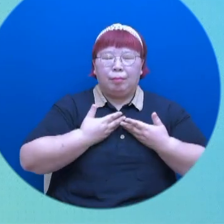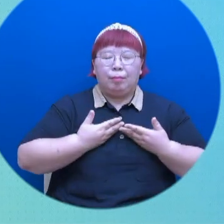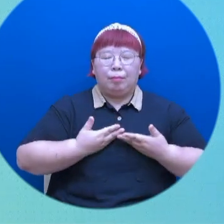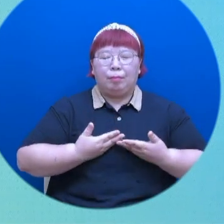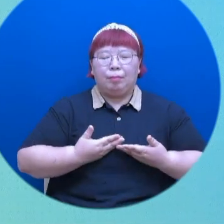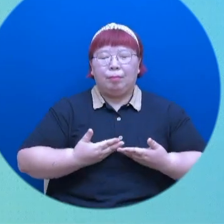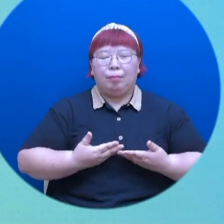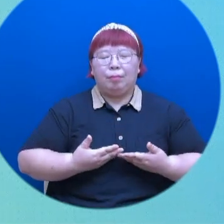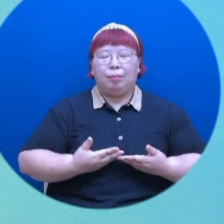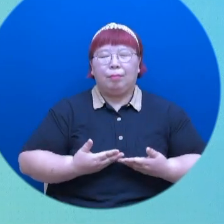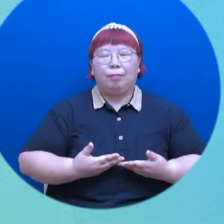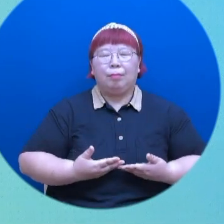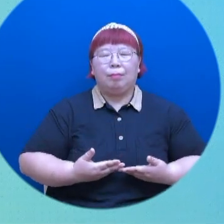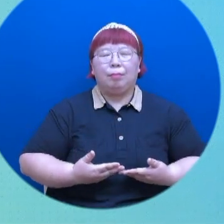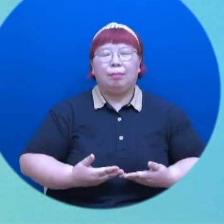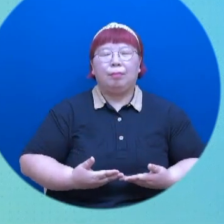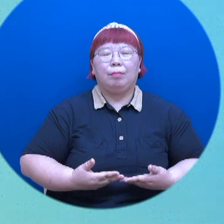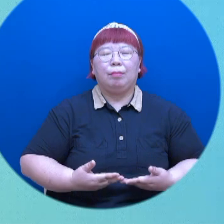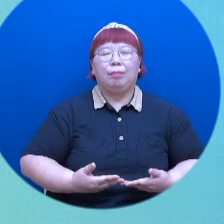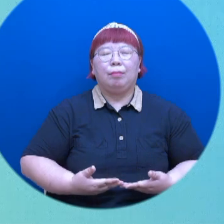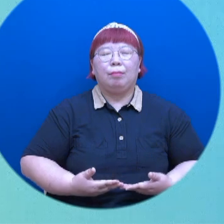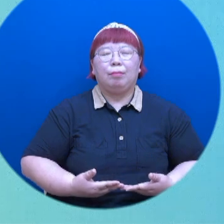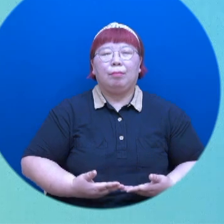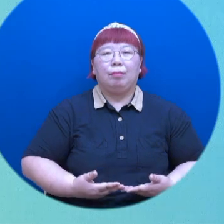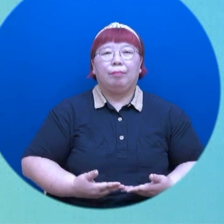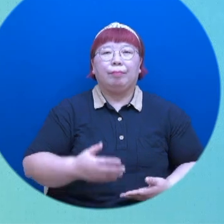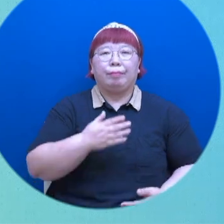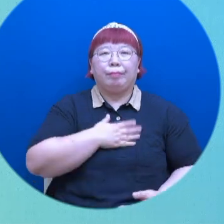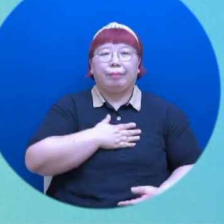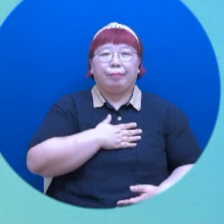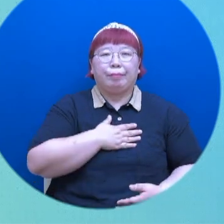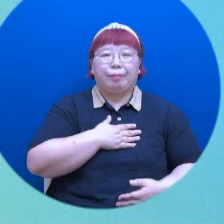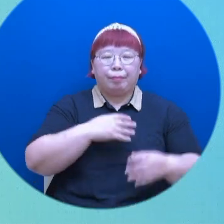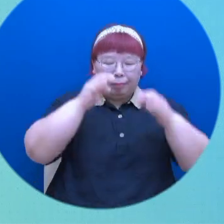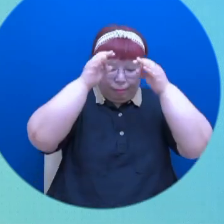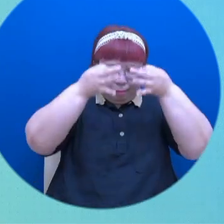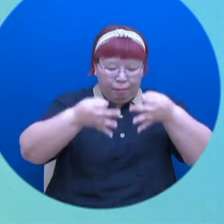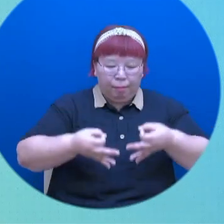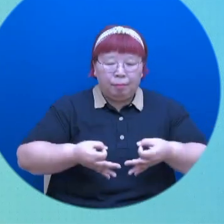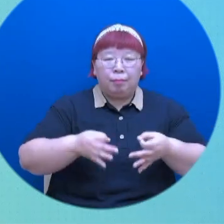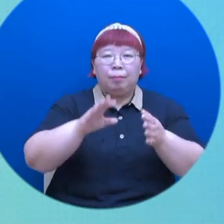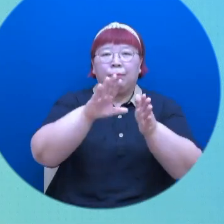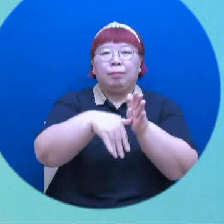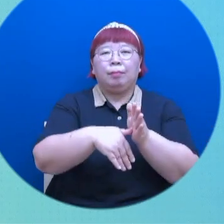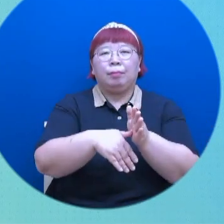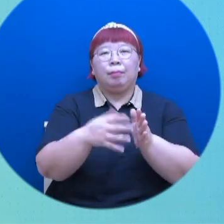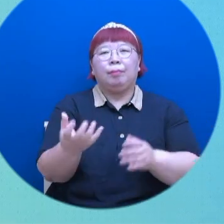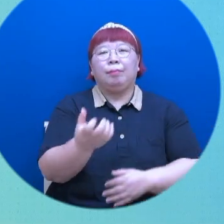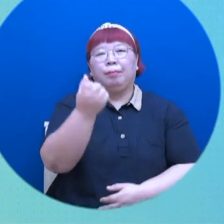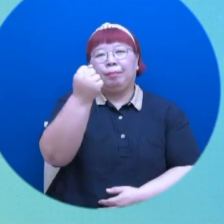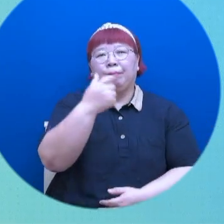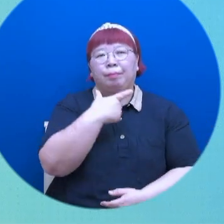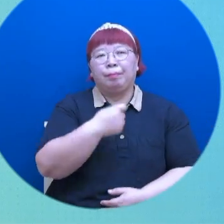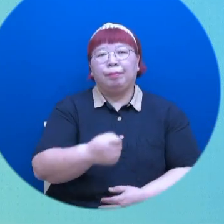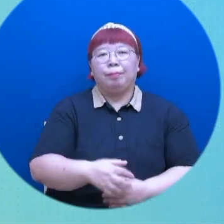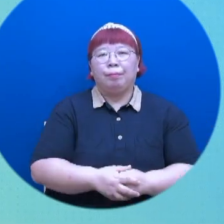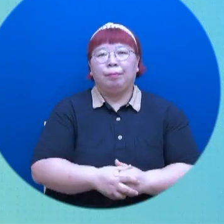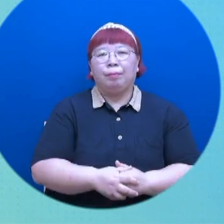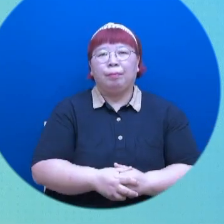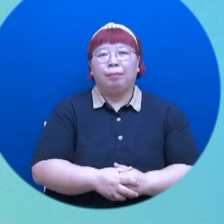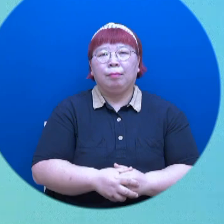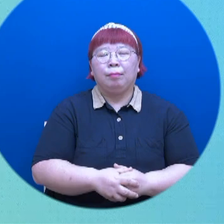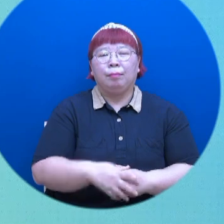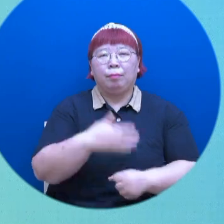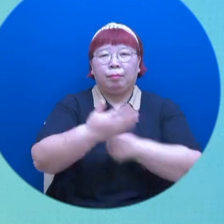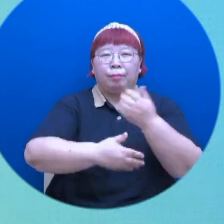잠잠하게 가만히 나를 바라보는 시간을 가져보면 어떨까요? 하나님